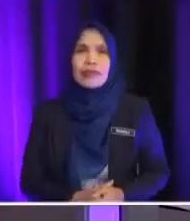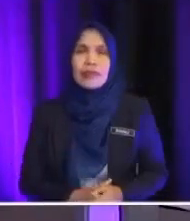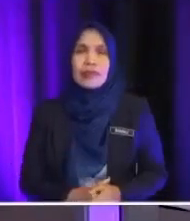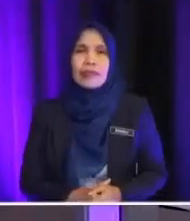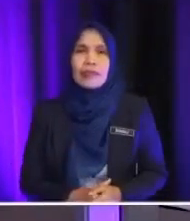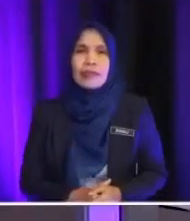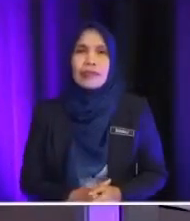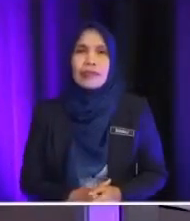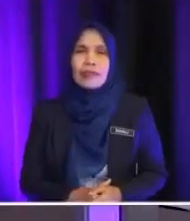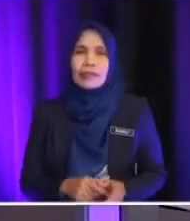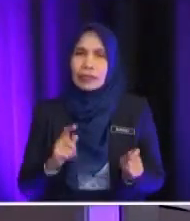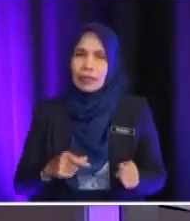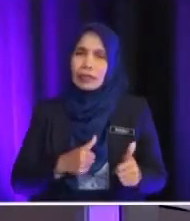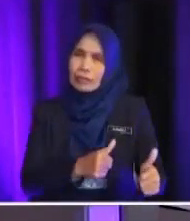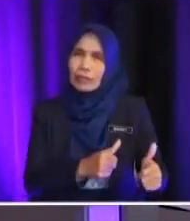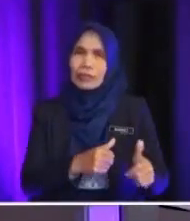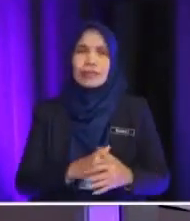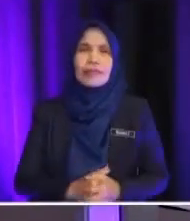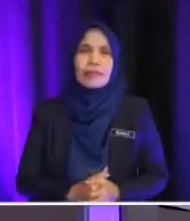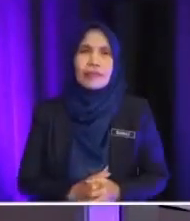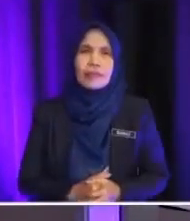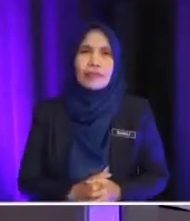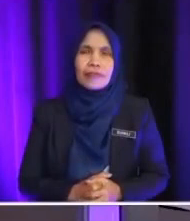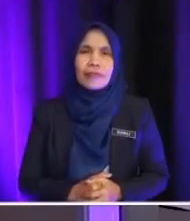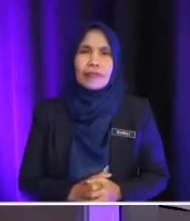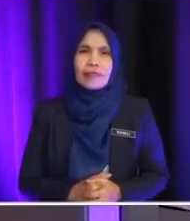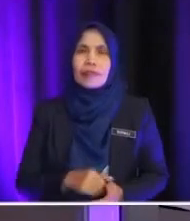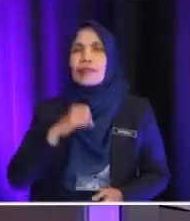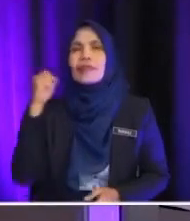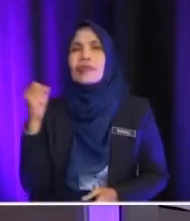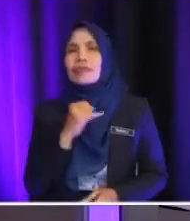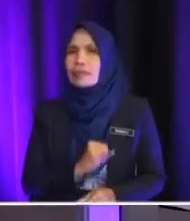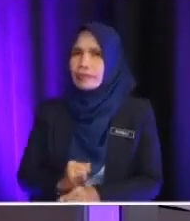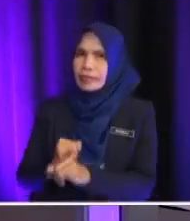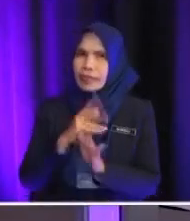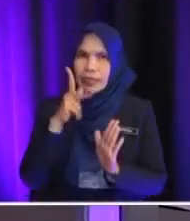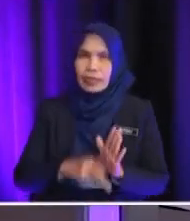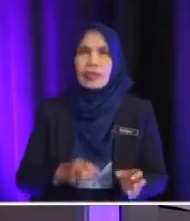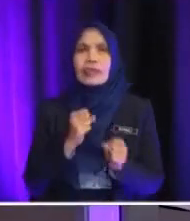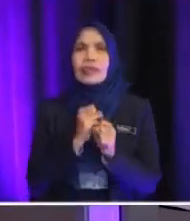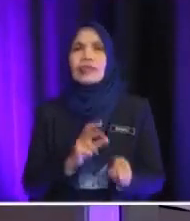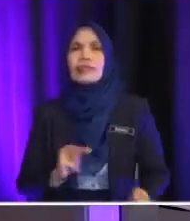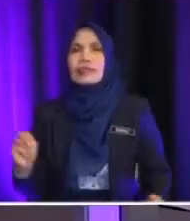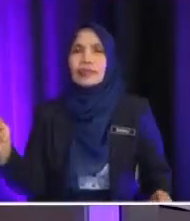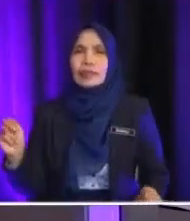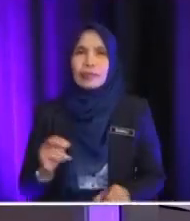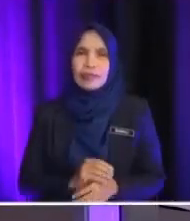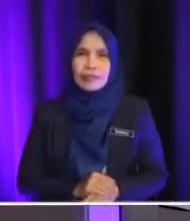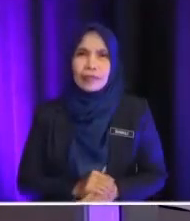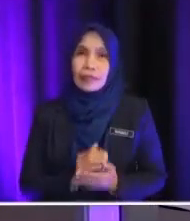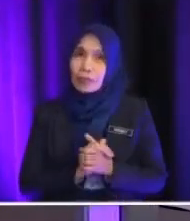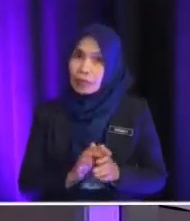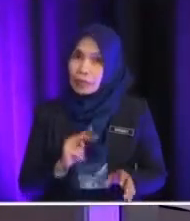mematuhi peraturan tersebut dan sentiasa menjaga keselamatan. Okey. Yang